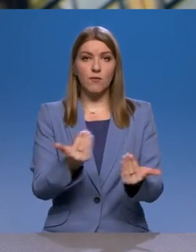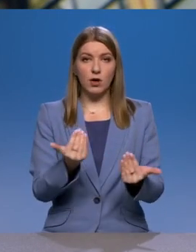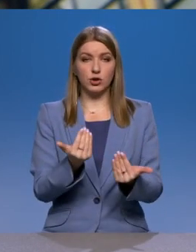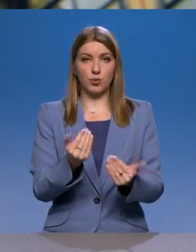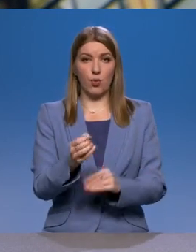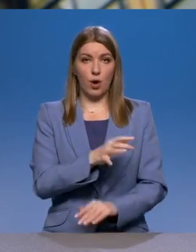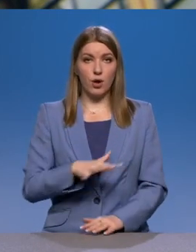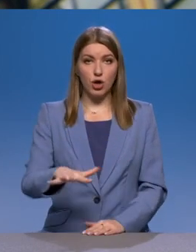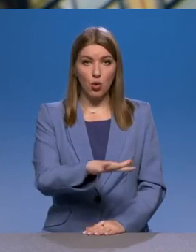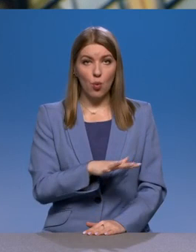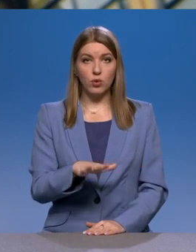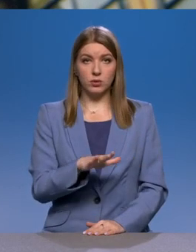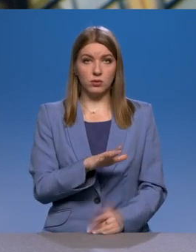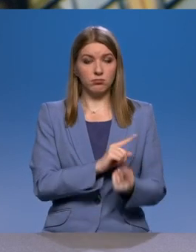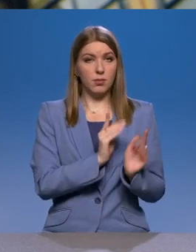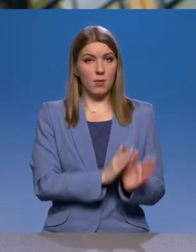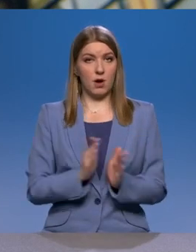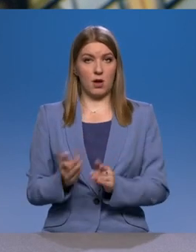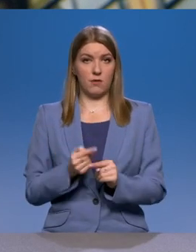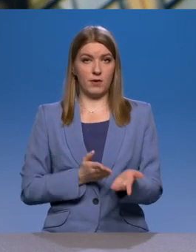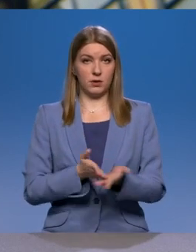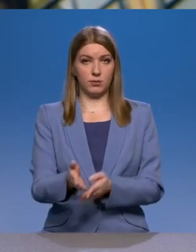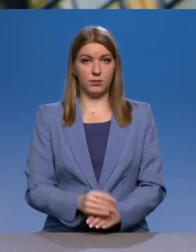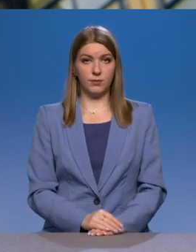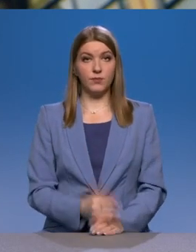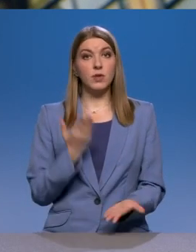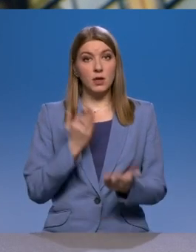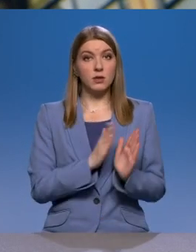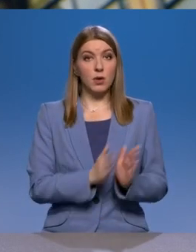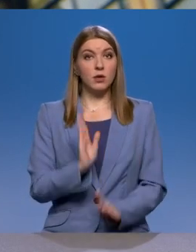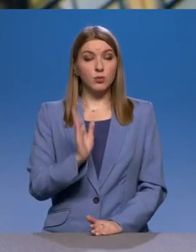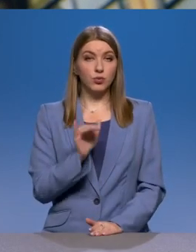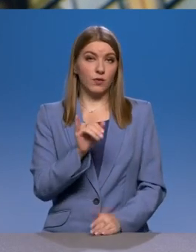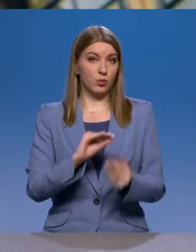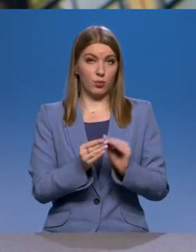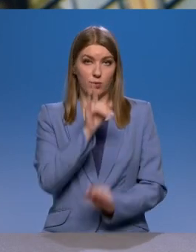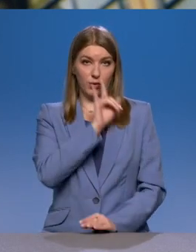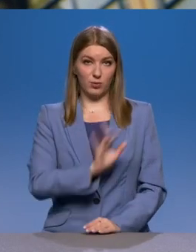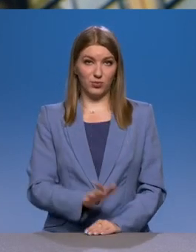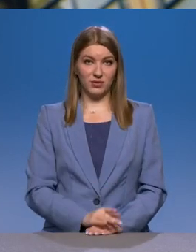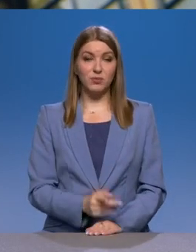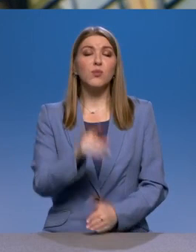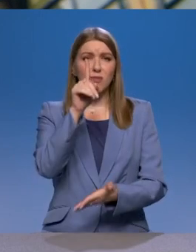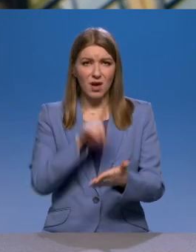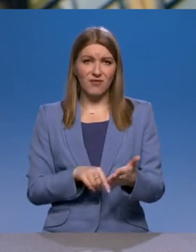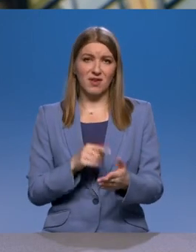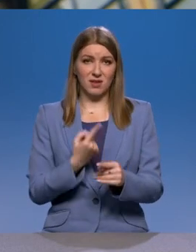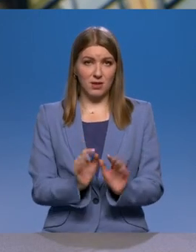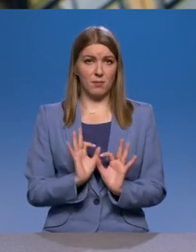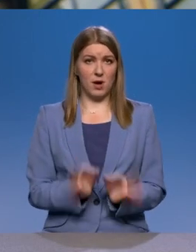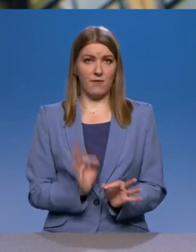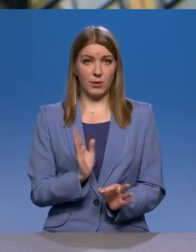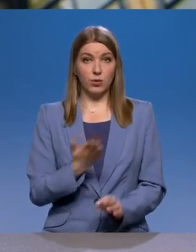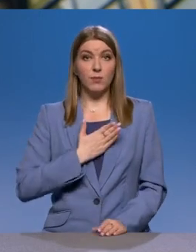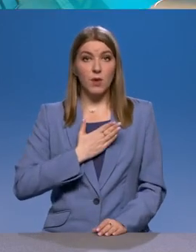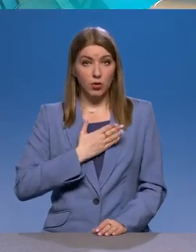регионе был наведен порядок в этой ситуации. Если он будет наведен порядок, то у вас не будет никаких проблем. Поверьте мне, что это будет правильнее. Это